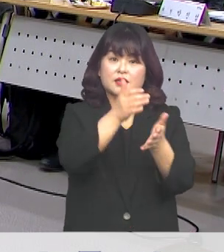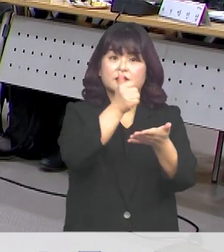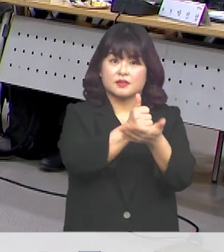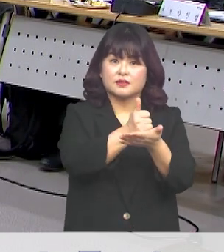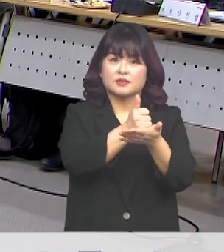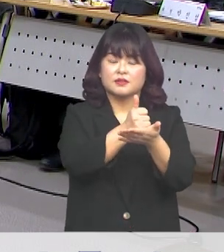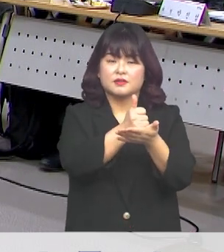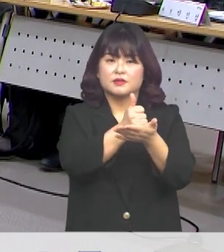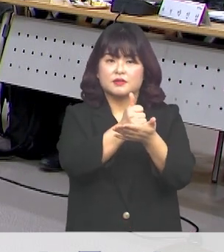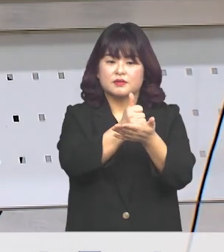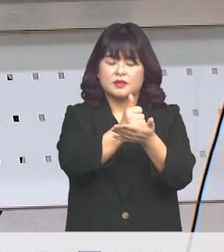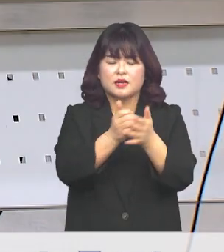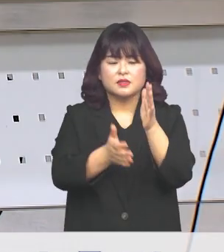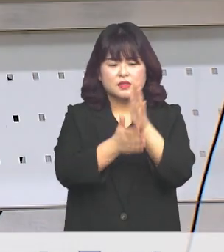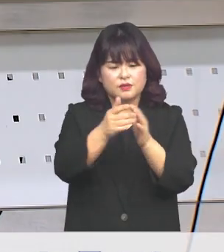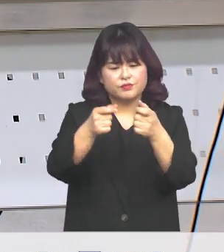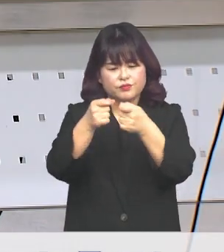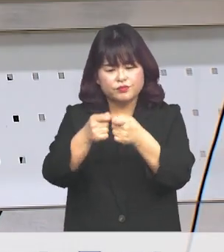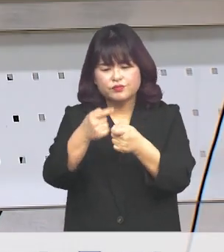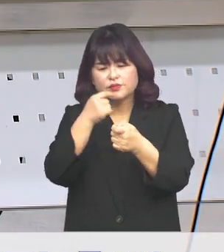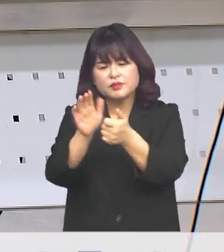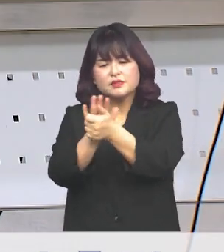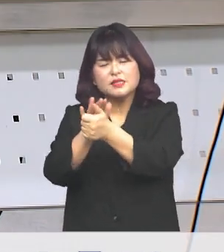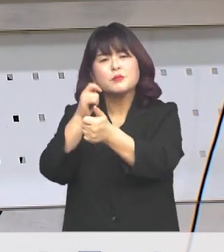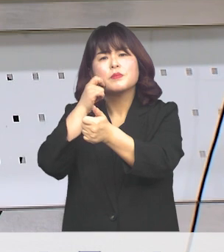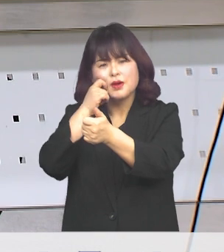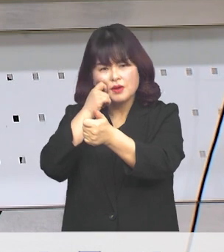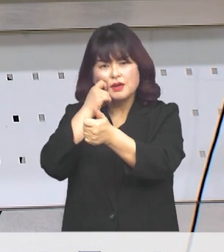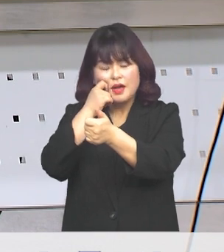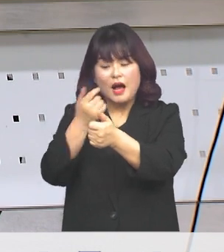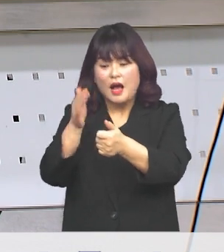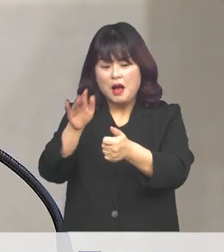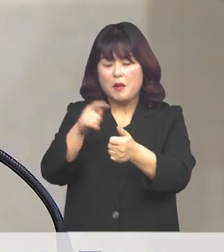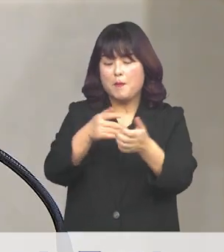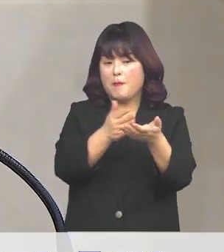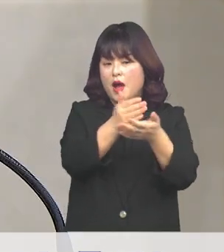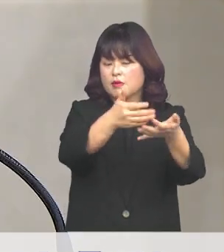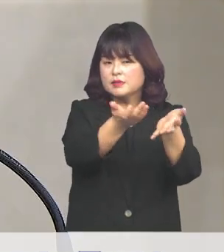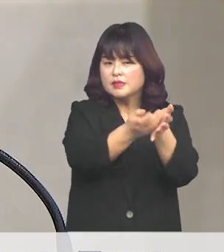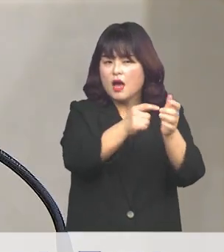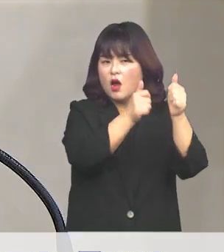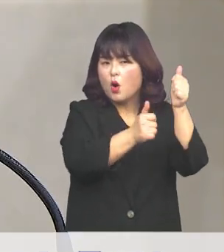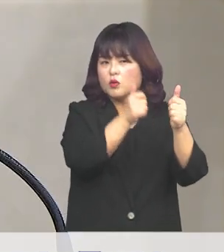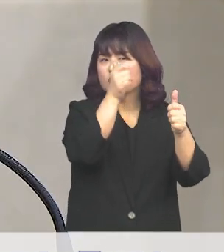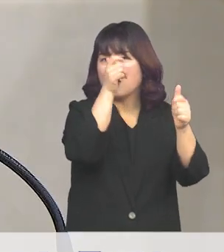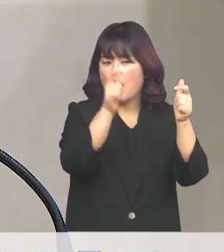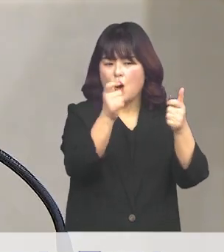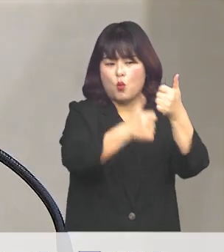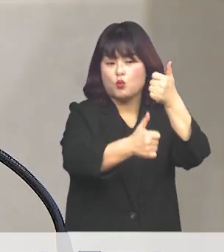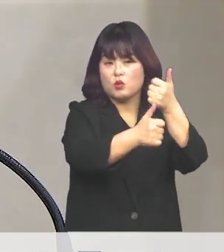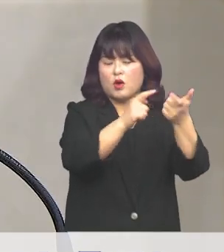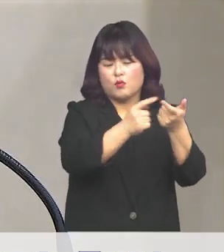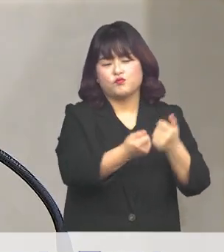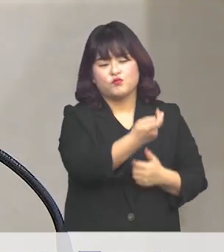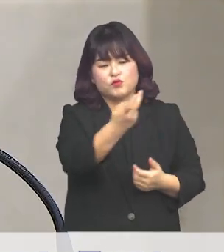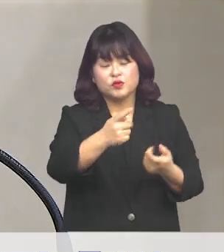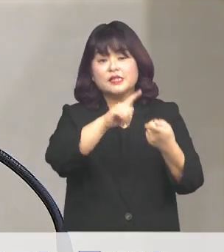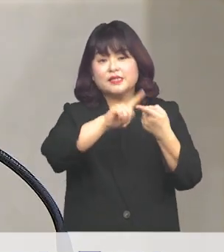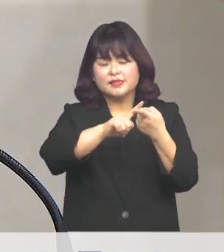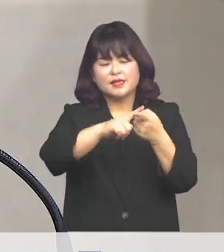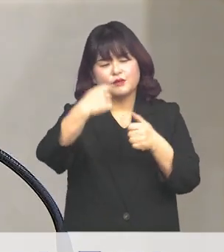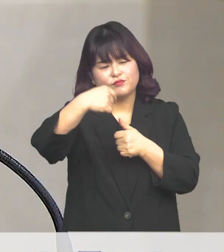이상일 용인특례시장은 시에서 세심하게 챙기지 못한 부분을 용인시 반도체 산업 경쟁력 강화위원회